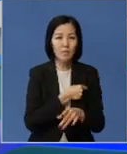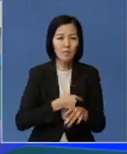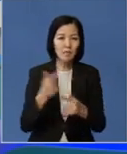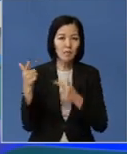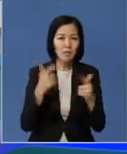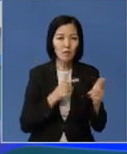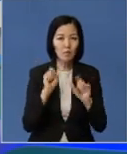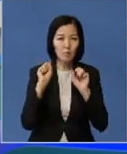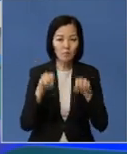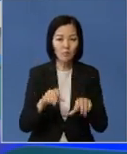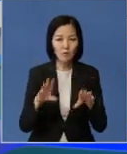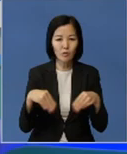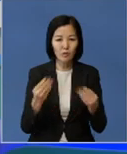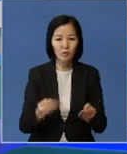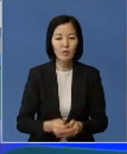дайындауға мүмкіндік жасау.